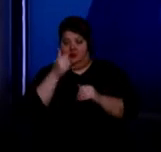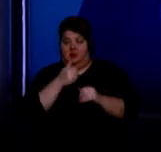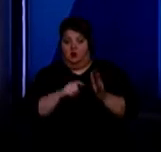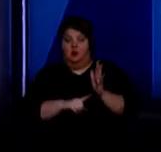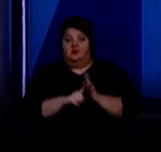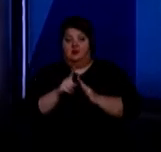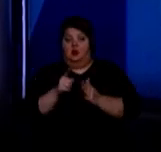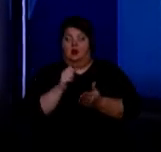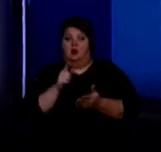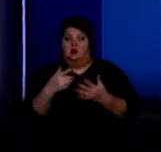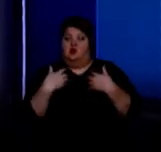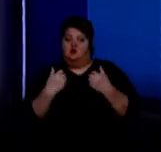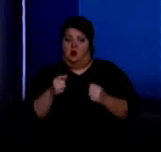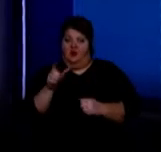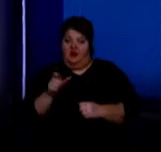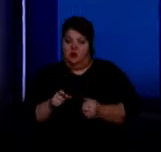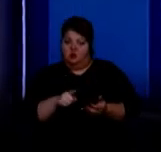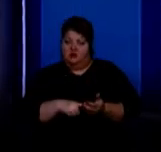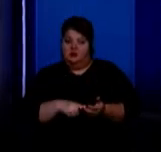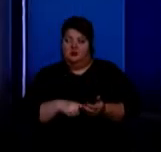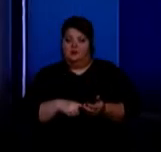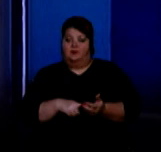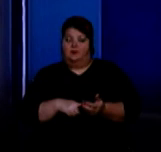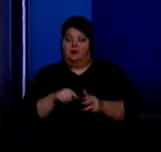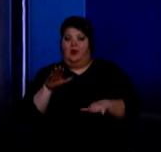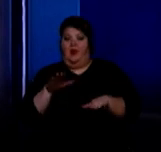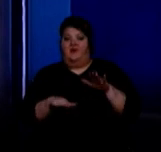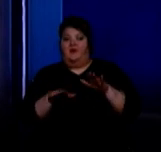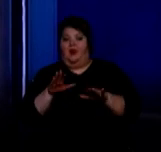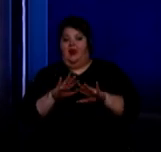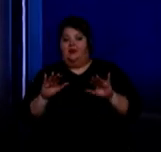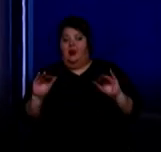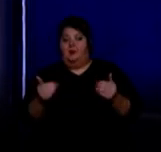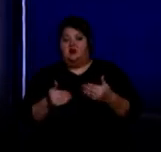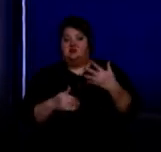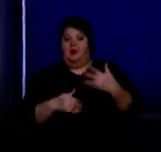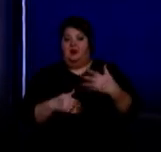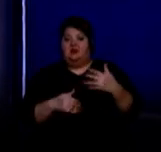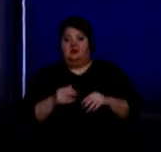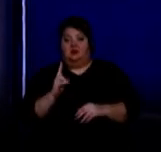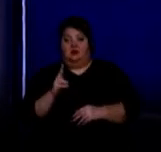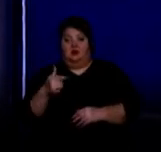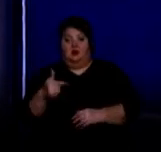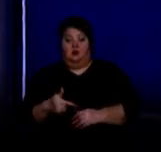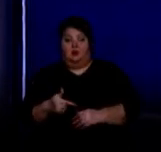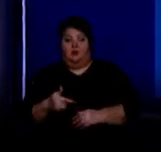Підтверджую, це повинна бути здорова людина, вага не менше 50 кілограм.